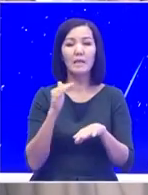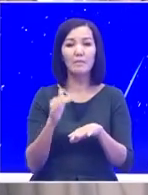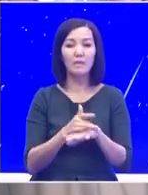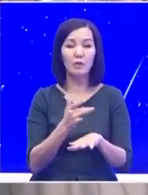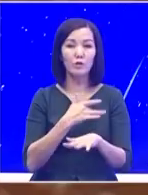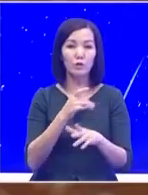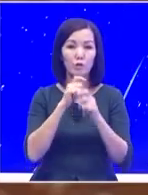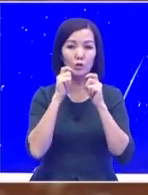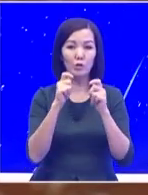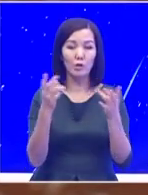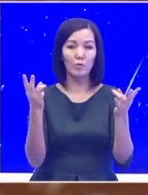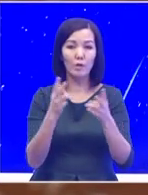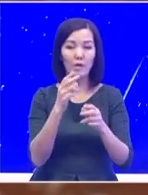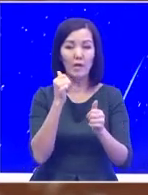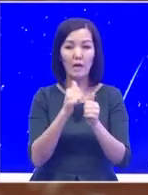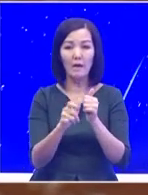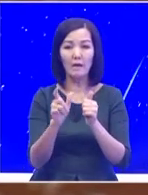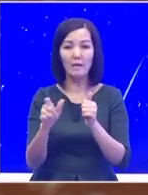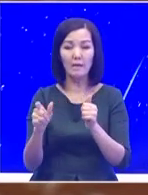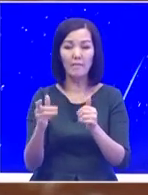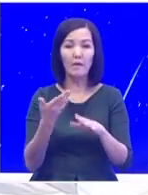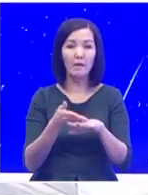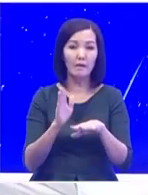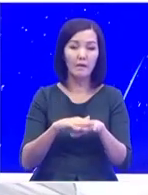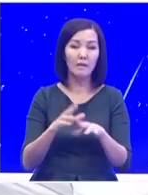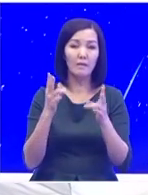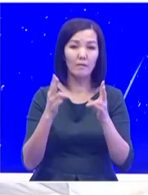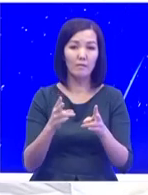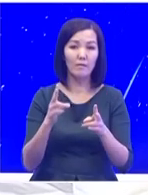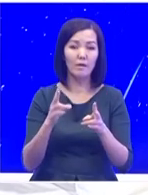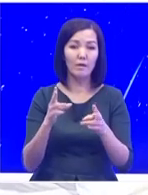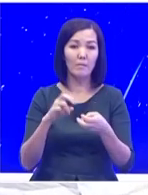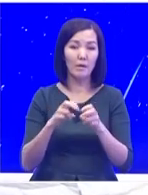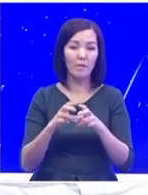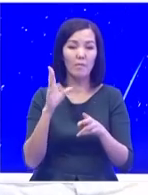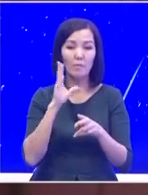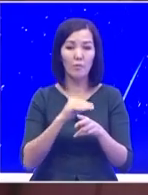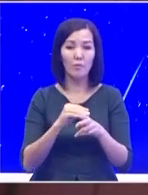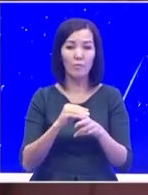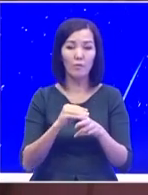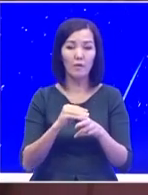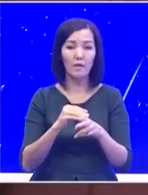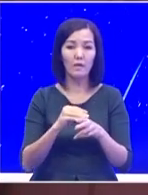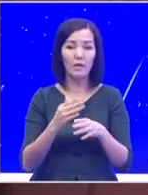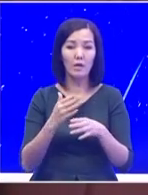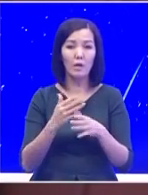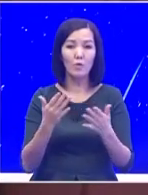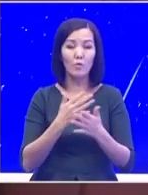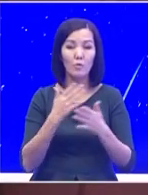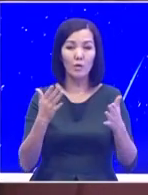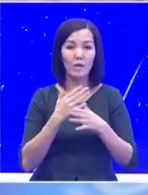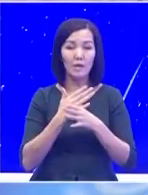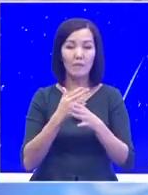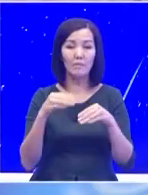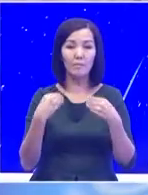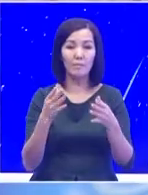жасалу керек. Кез келген адам өмірлік қиын жағдайға тап болуы мүмкін. Қолдау шынайы болса ғана мұқтаж жан үшін үлкен маңызға ие болады